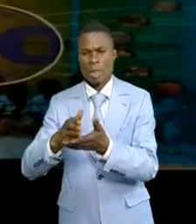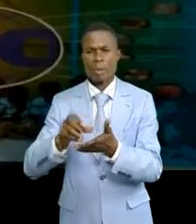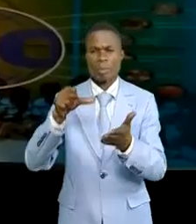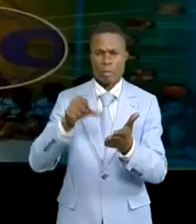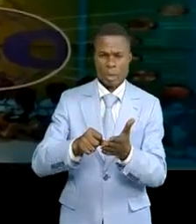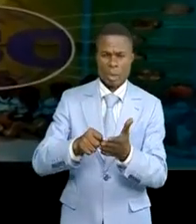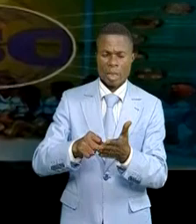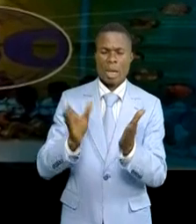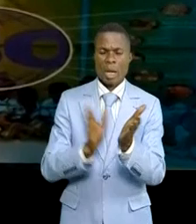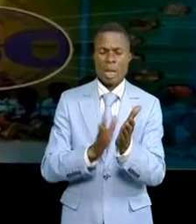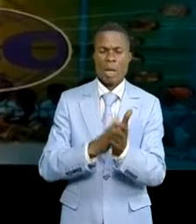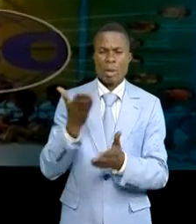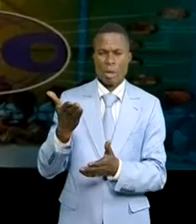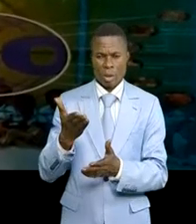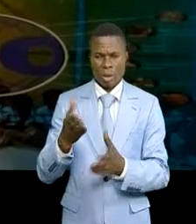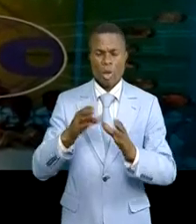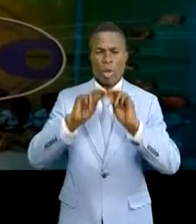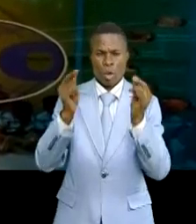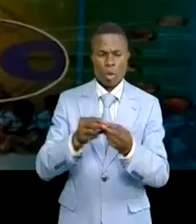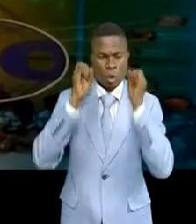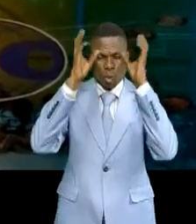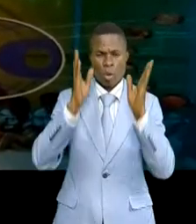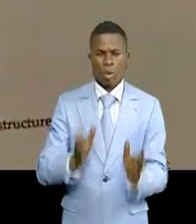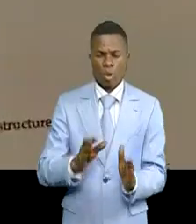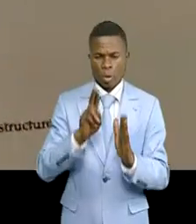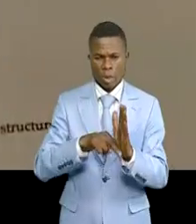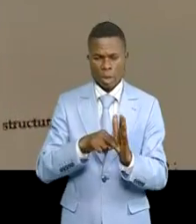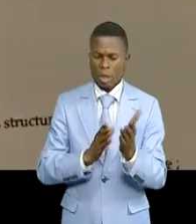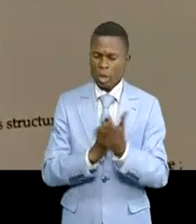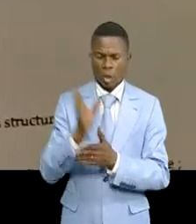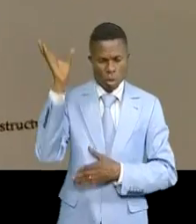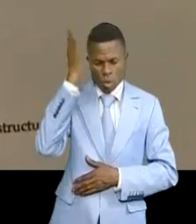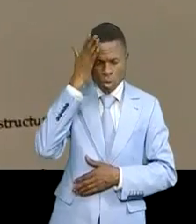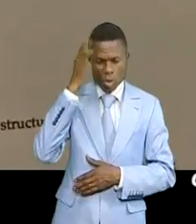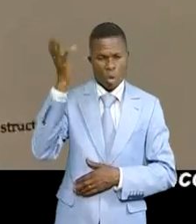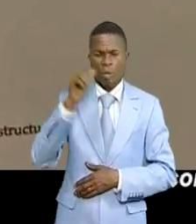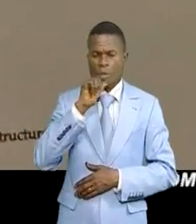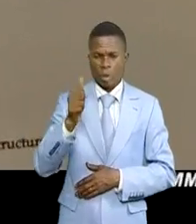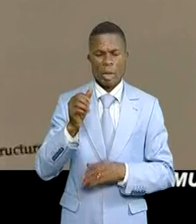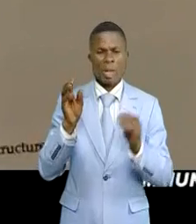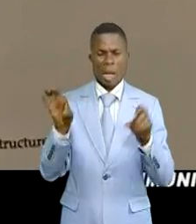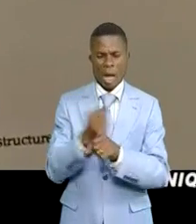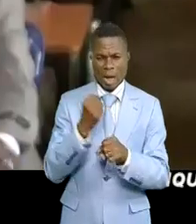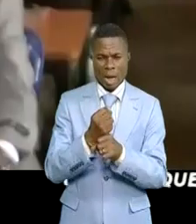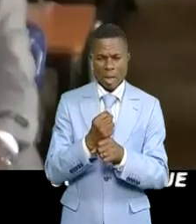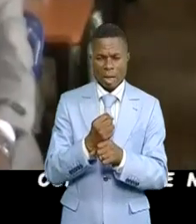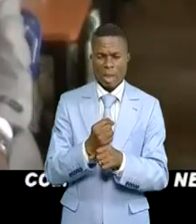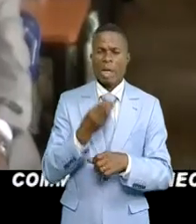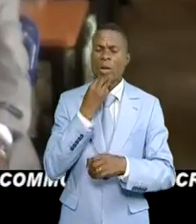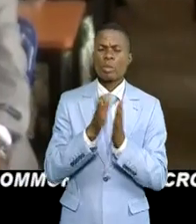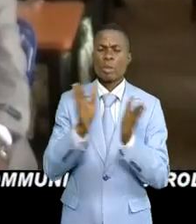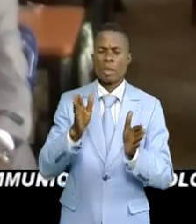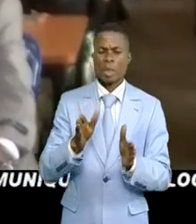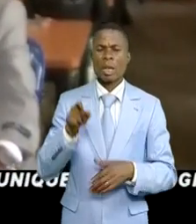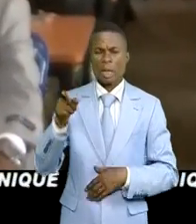l'enseignement préscolaire. Malgré que cette catégorie d'enseignement n'est pas encore bien maîtrisée en milieu rural, cette activité initiée par l'inspection générale de